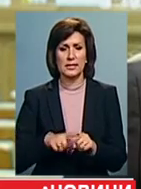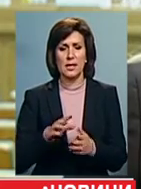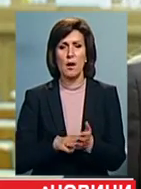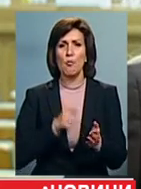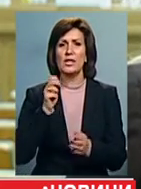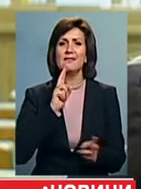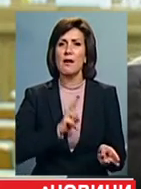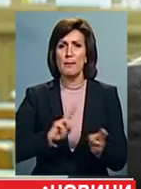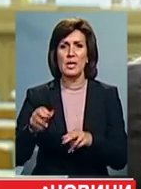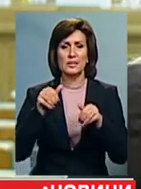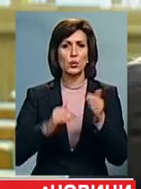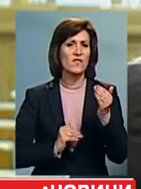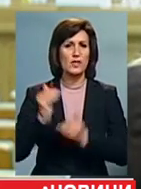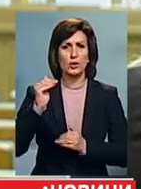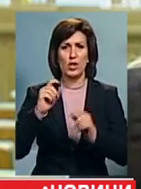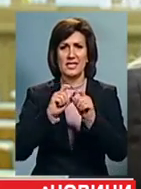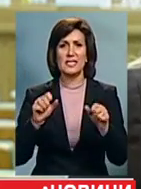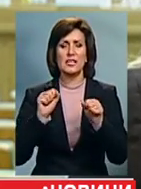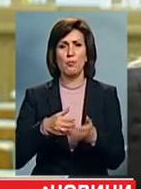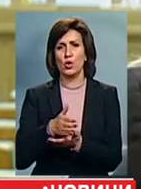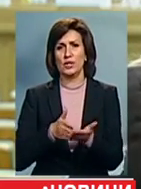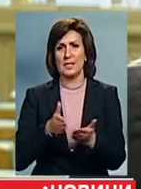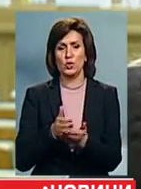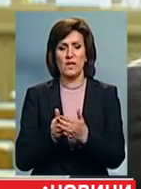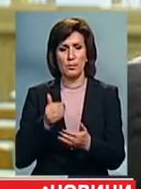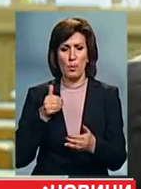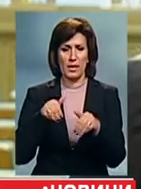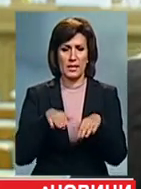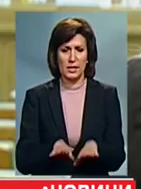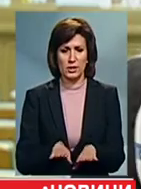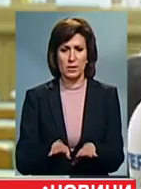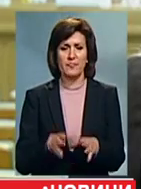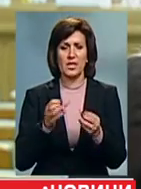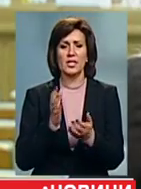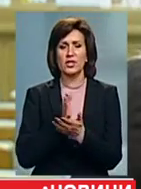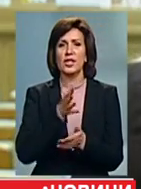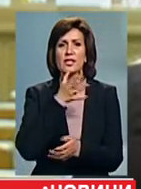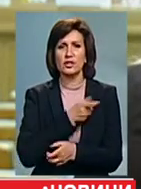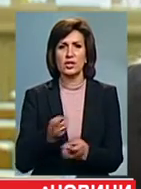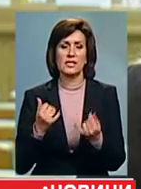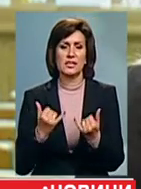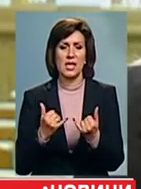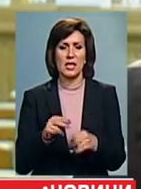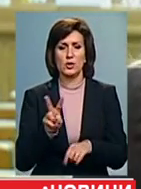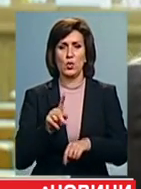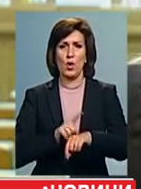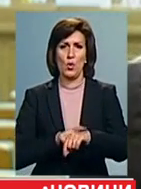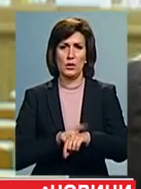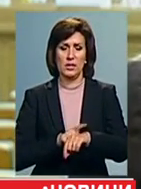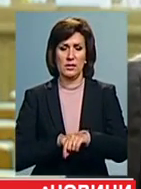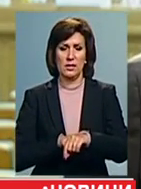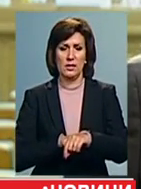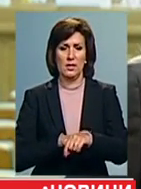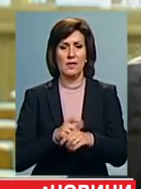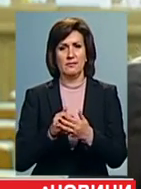подати апеляцію, і суд вищої інстанції може спростувати попереднє рішення. Тобто ще є час, зараз друга година,